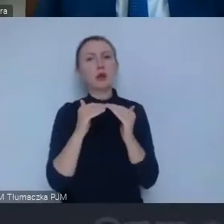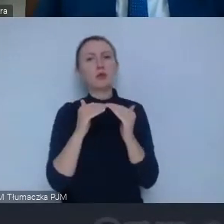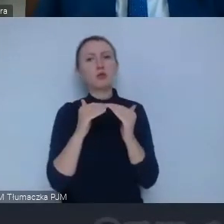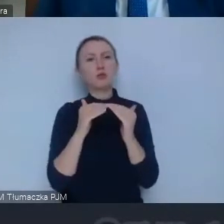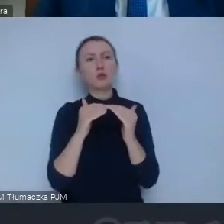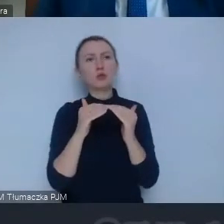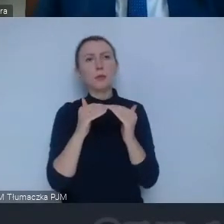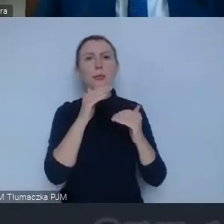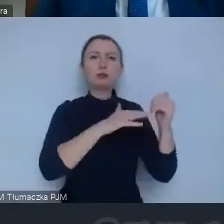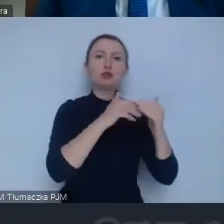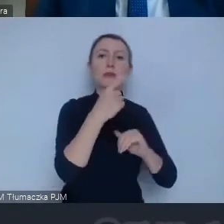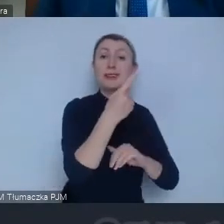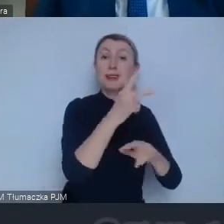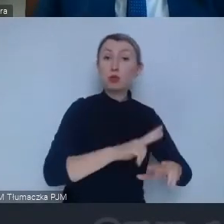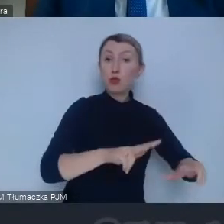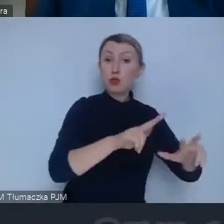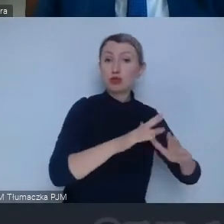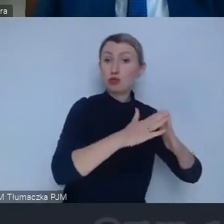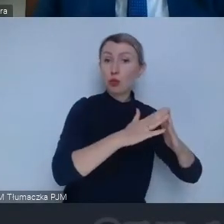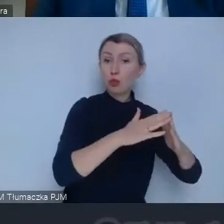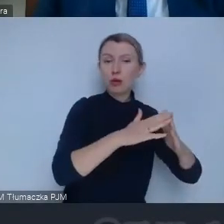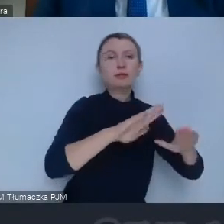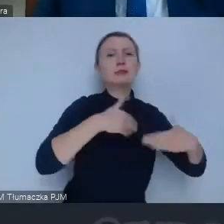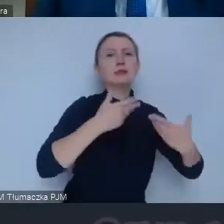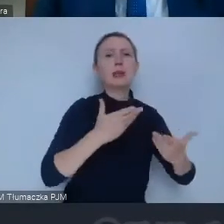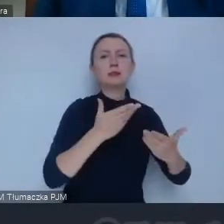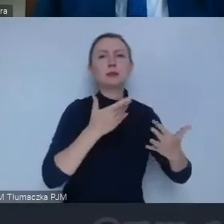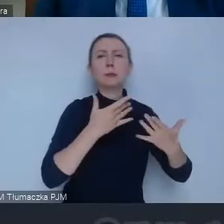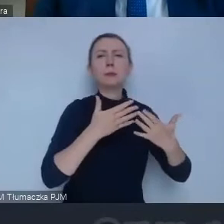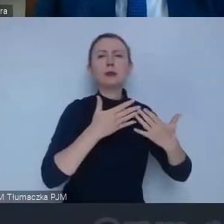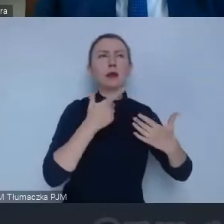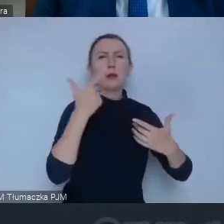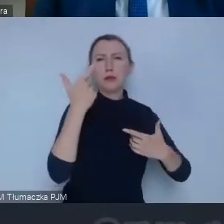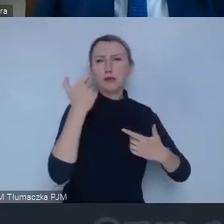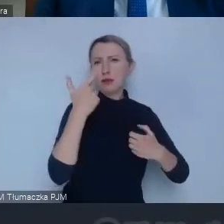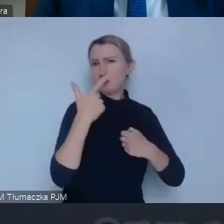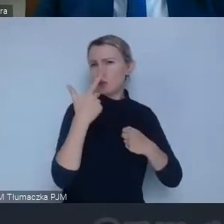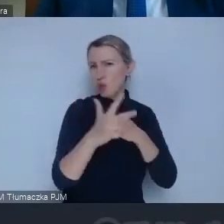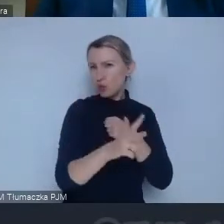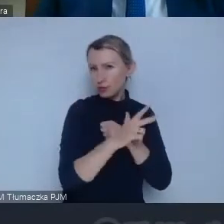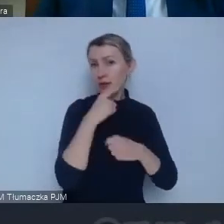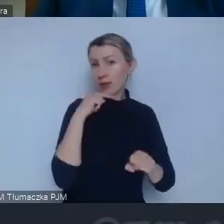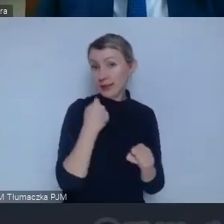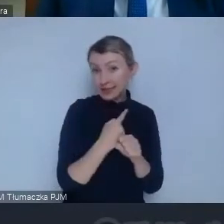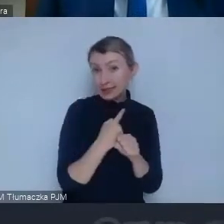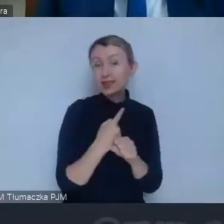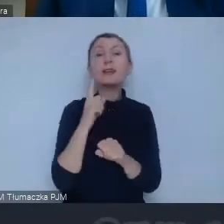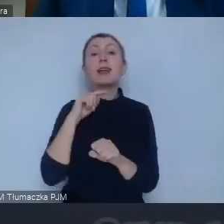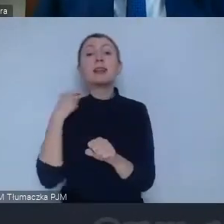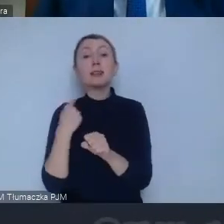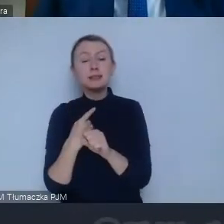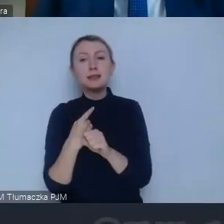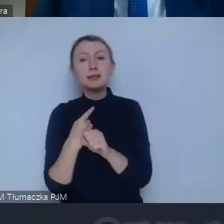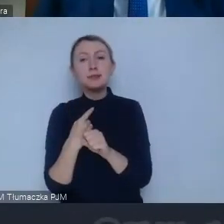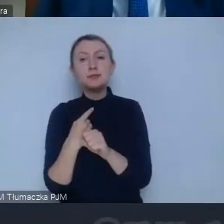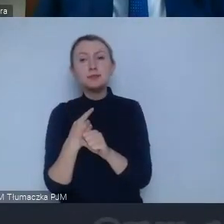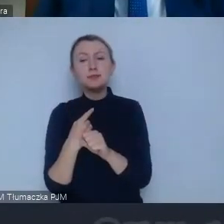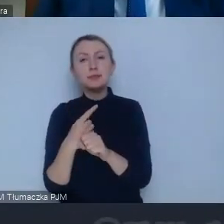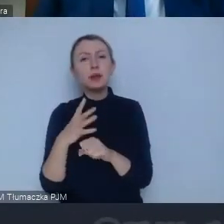budownictwa jednorodzinnego wydaliśmy blisko 280 decyzji. I te decyzje budowy